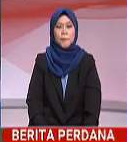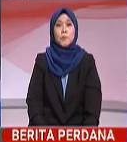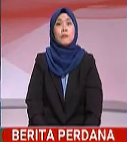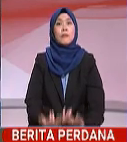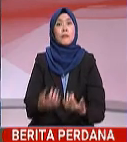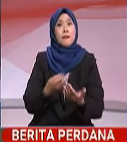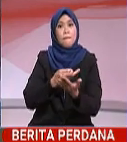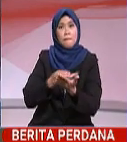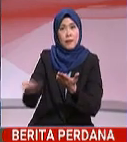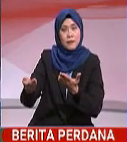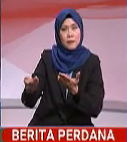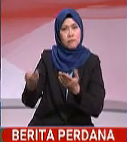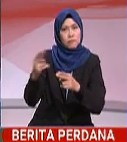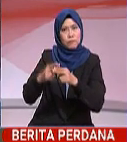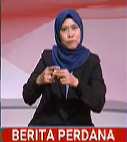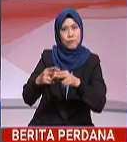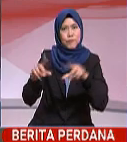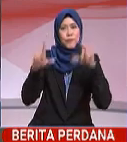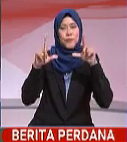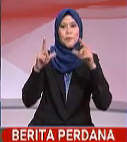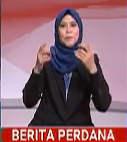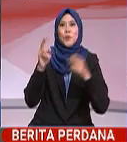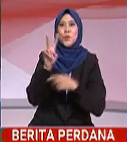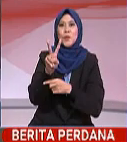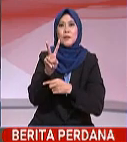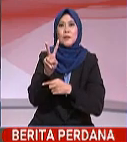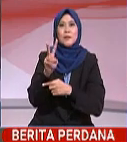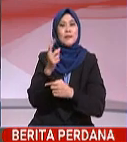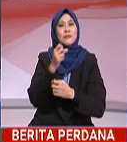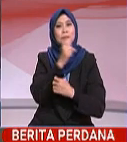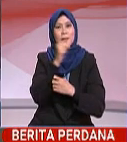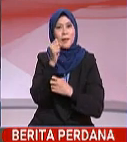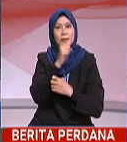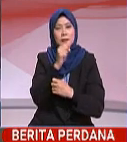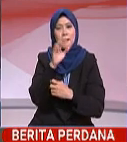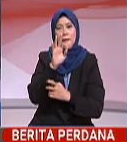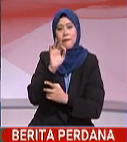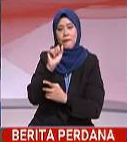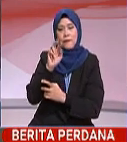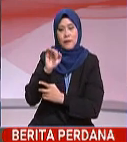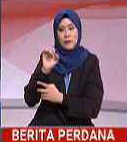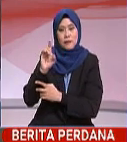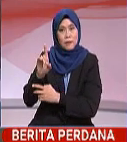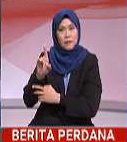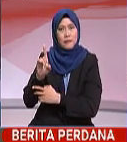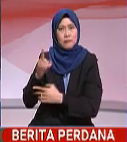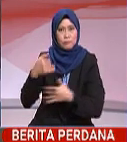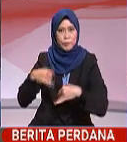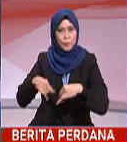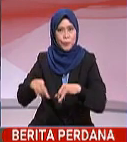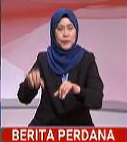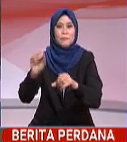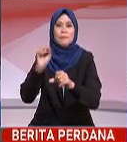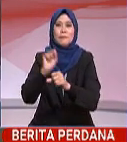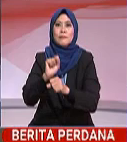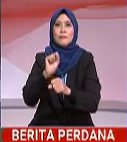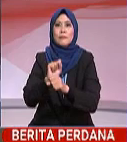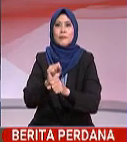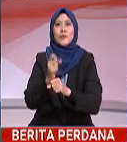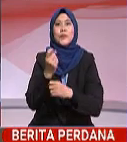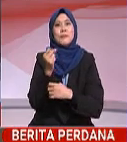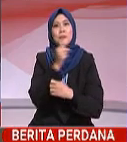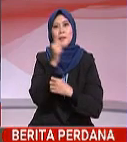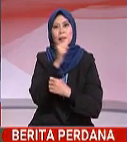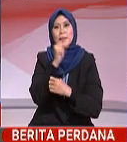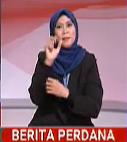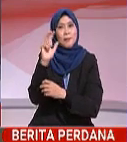Sekalipun gagal menempa nama menerusi dua single terdahulu, Farid Nayan optimis meneruskan kejayaan seni dengan single